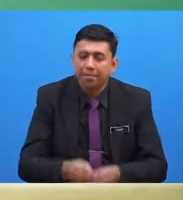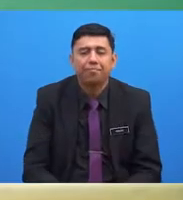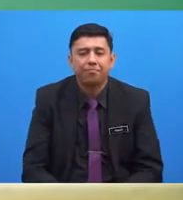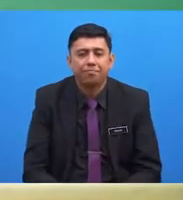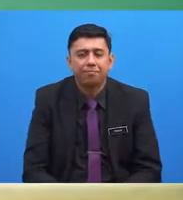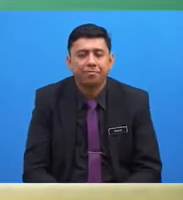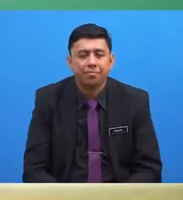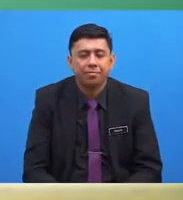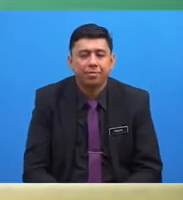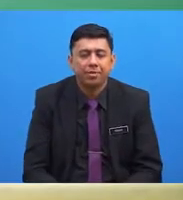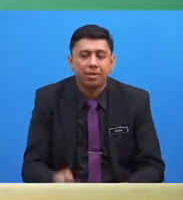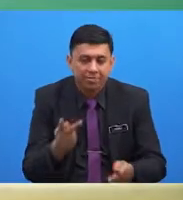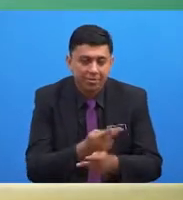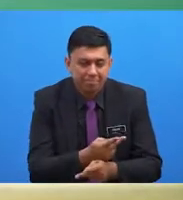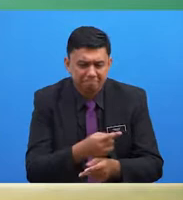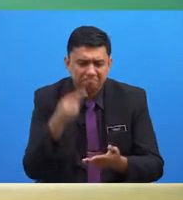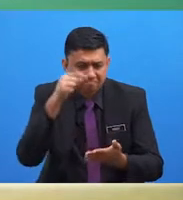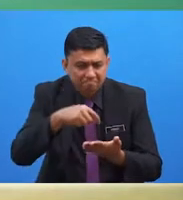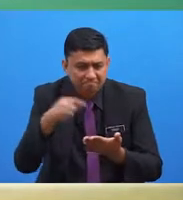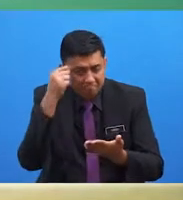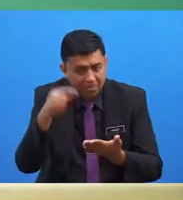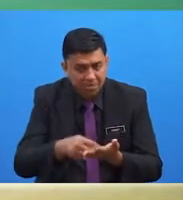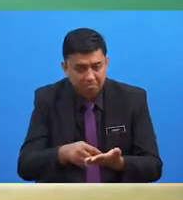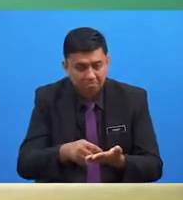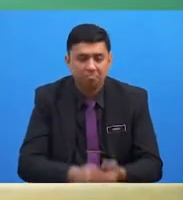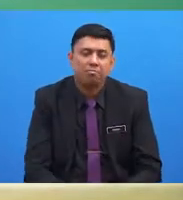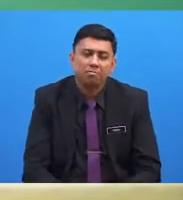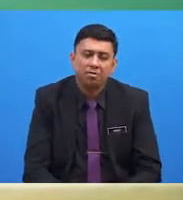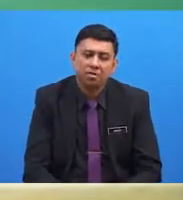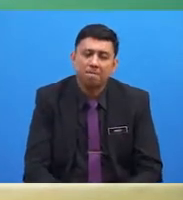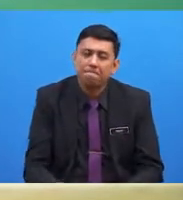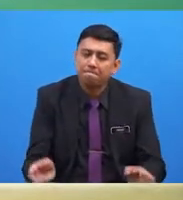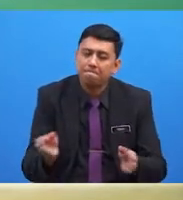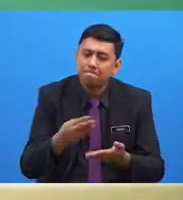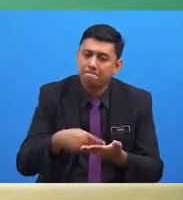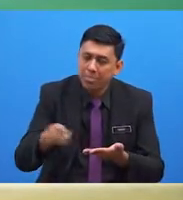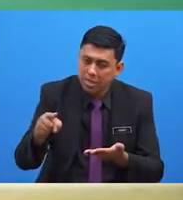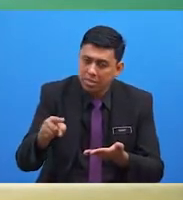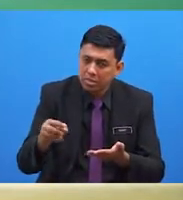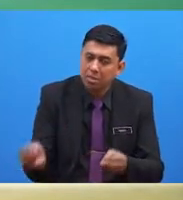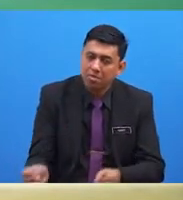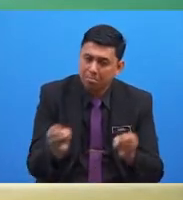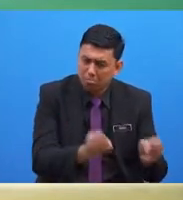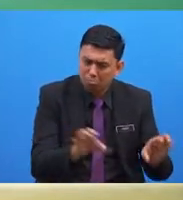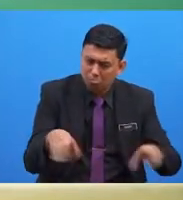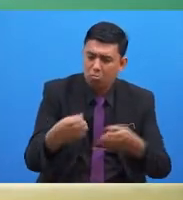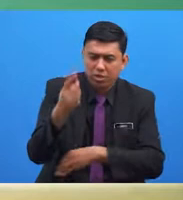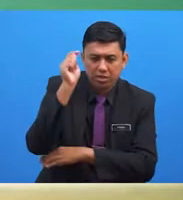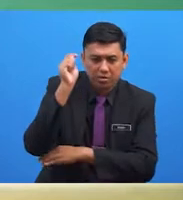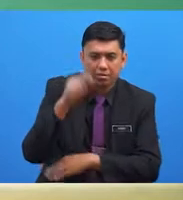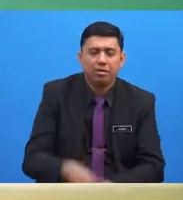Kita rekodkan dahulu segala nilai pelarasan yang berkaitan dengan belanja operasi perniagaan yang telah dibuat tadi,